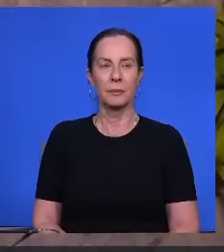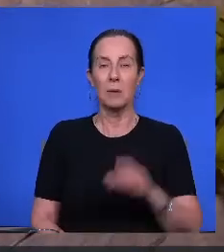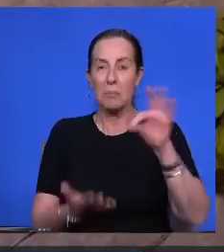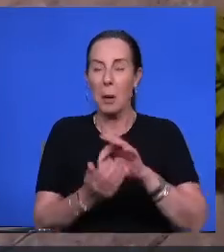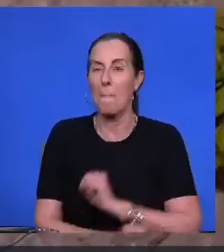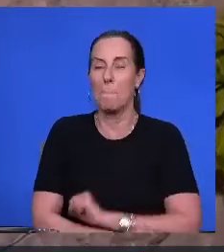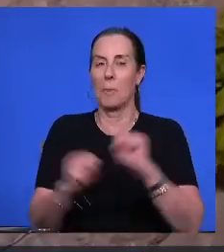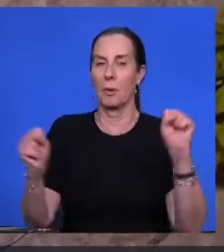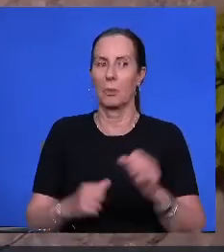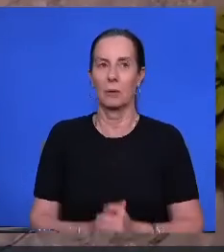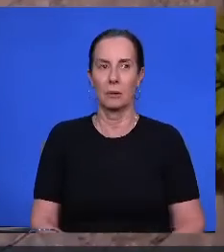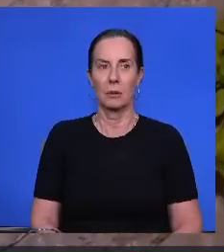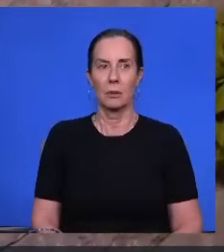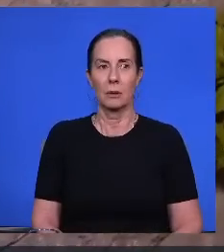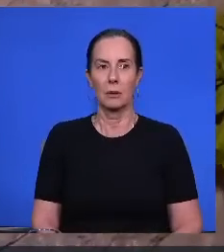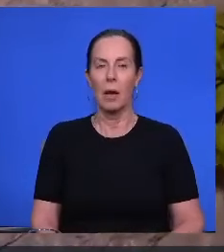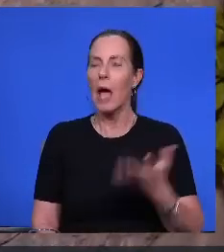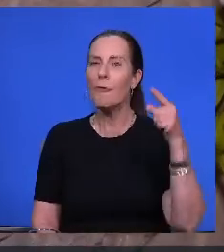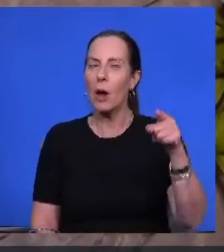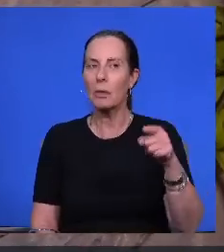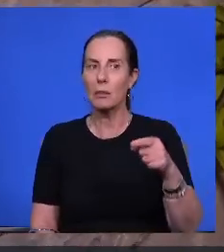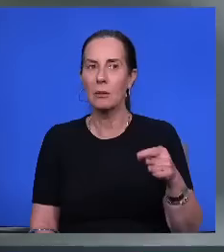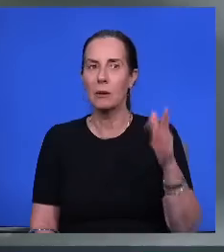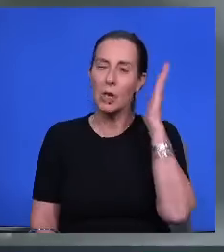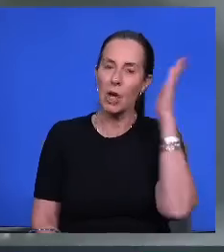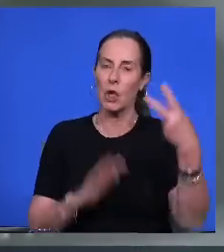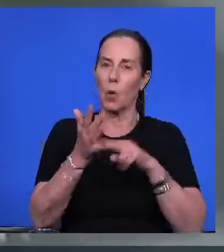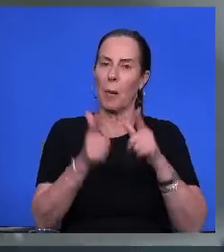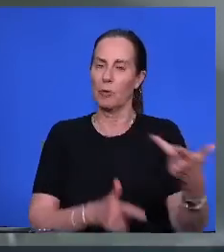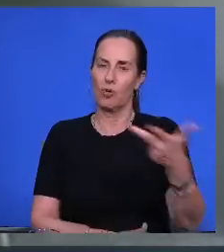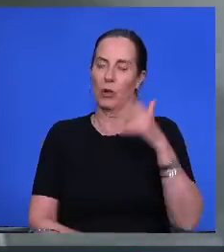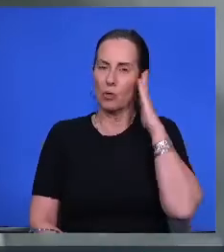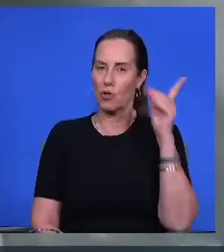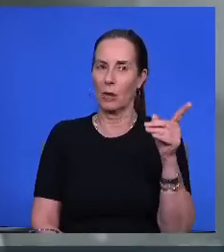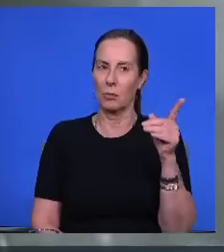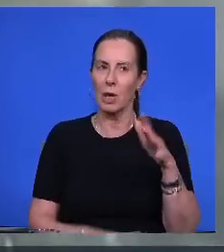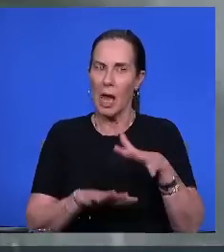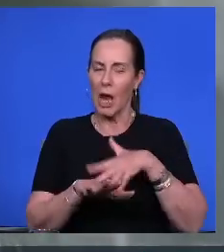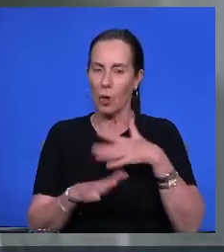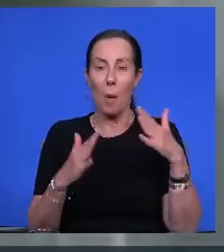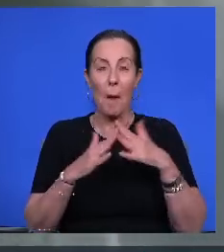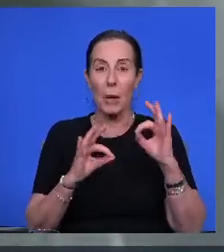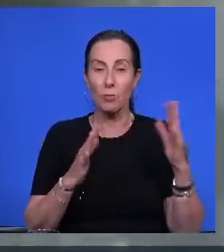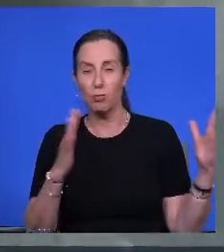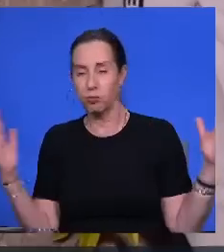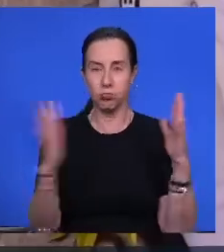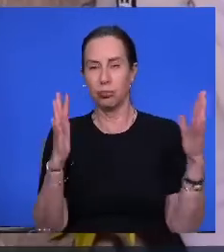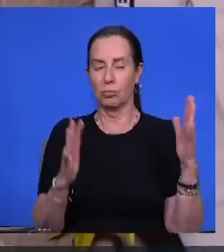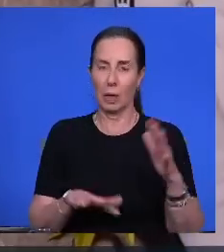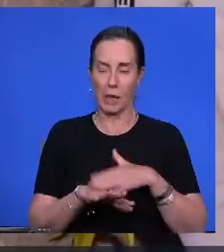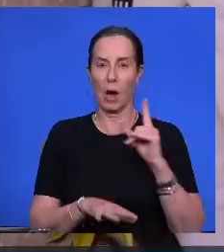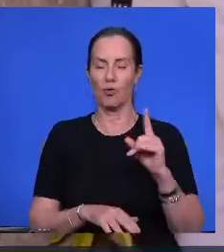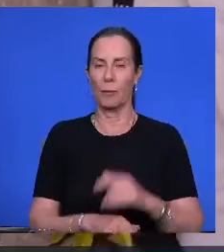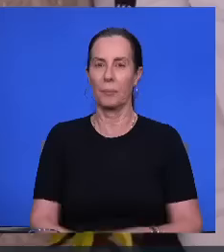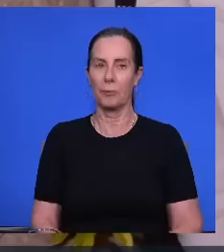יואו, איפה הייתם כשזה היה? ישנו בממד שלושתנו. והרגשנו את הבית ממש מזדעזע. מה, זה מרחק